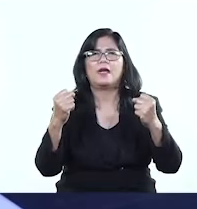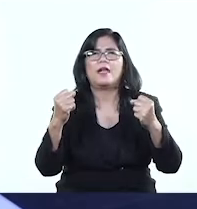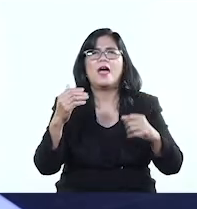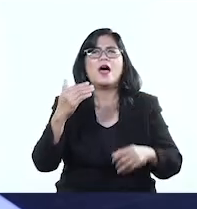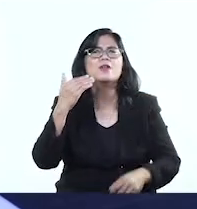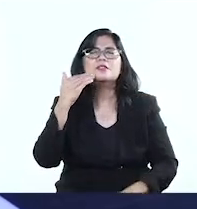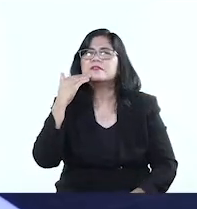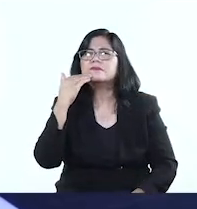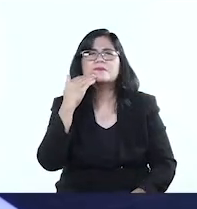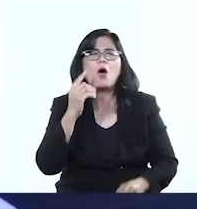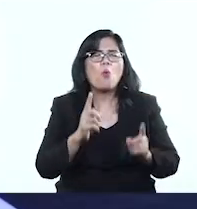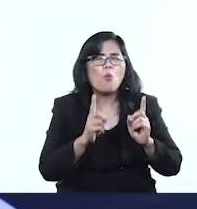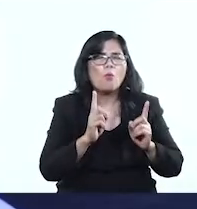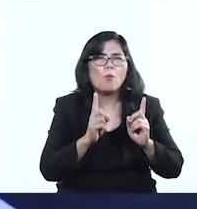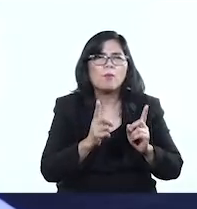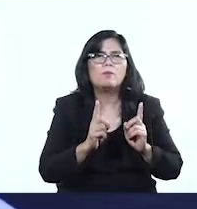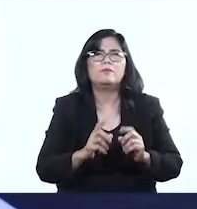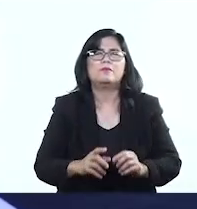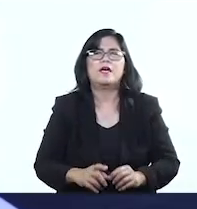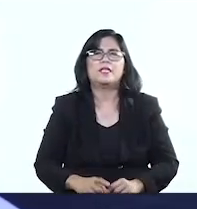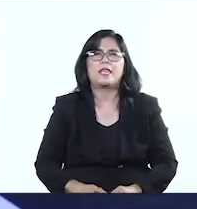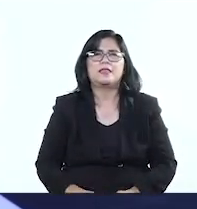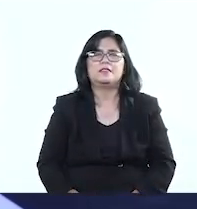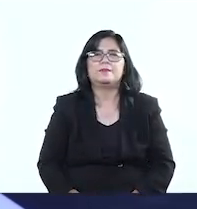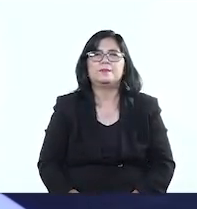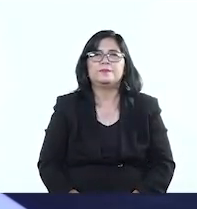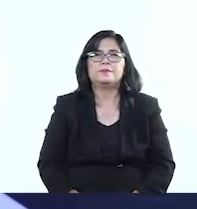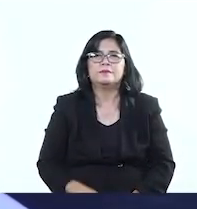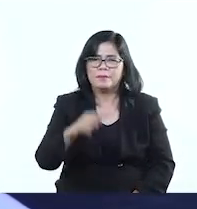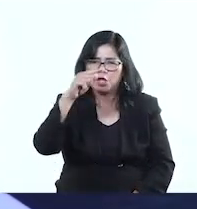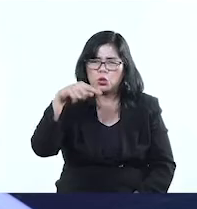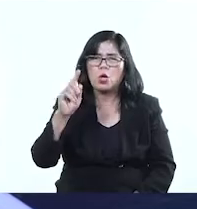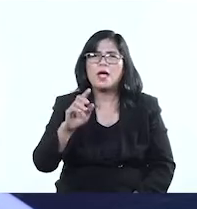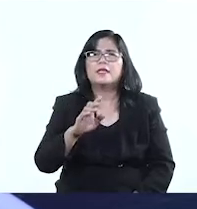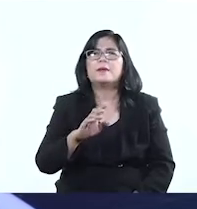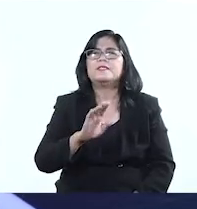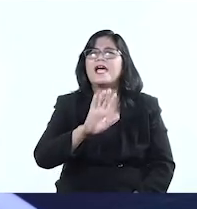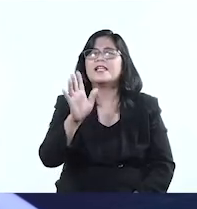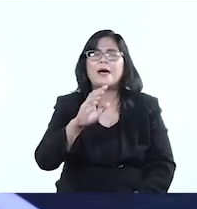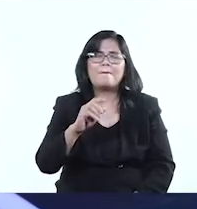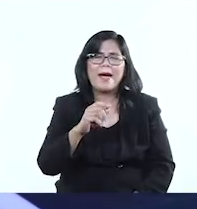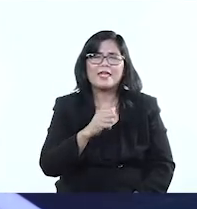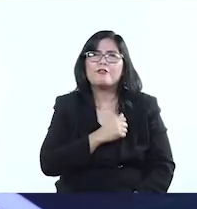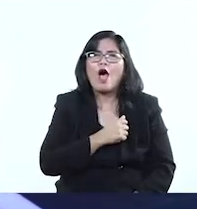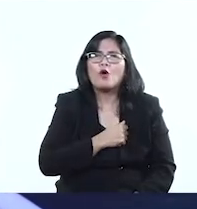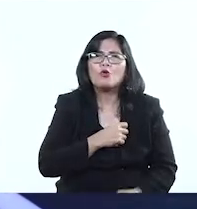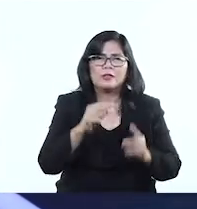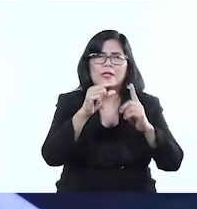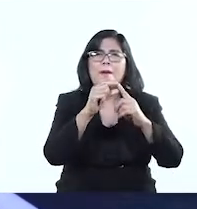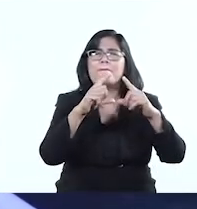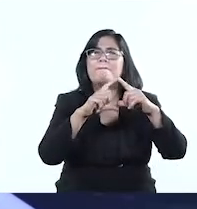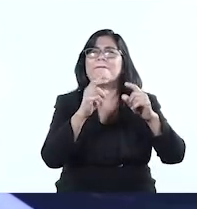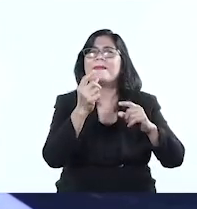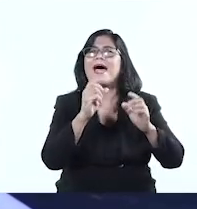gitar satriati betul demikian Hai tapi jangan sampai rok ketakutan paranoid menguasai kita